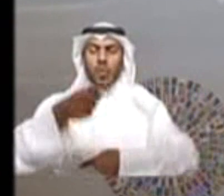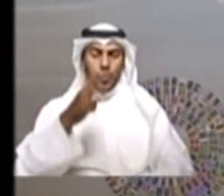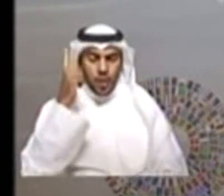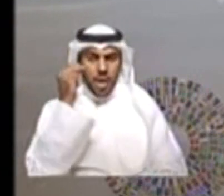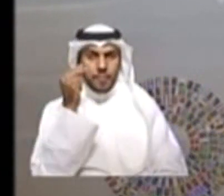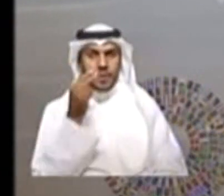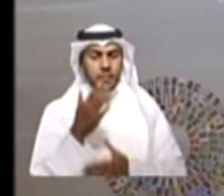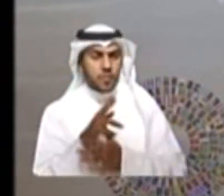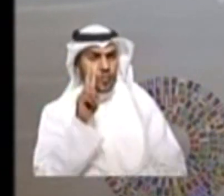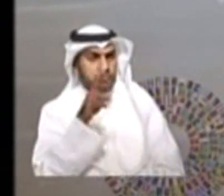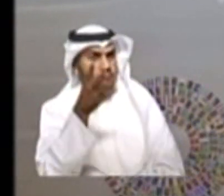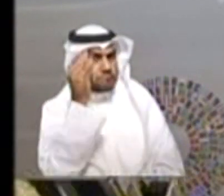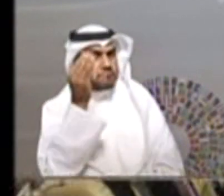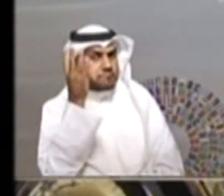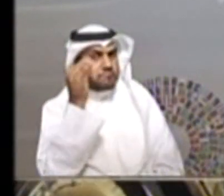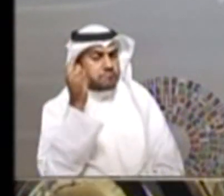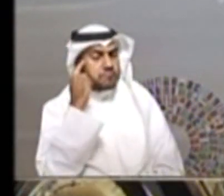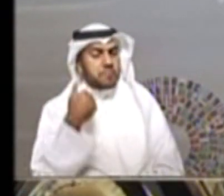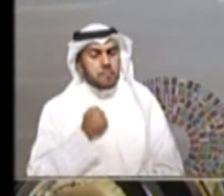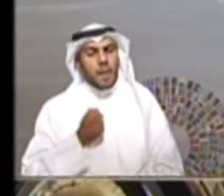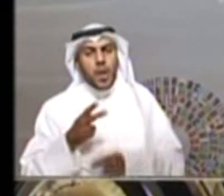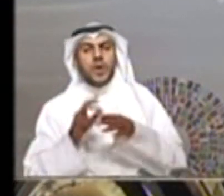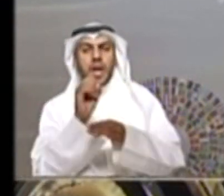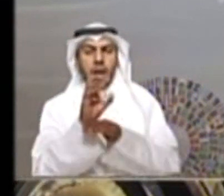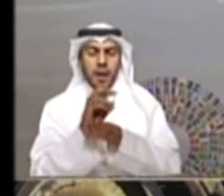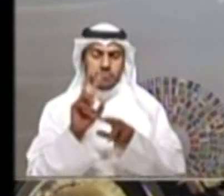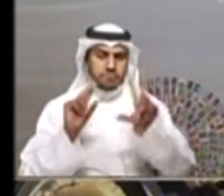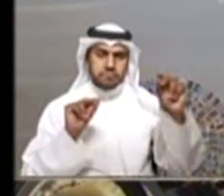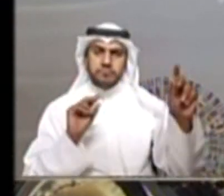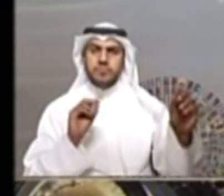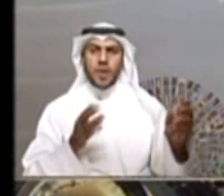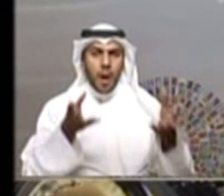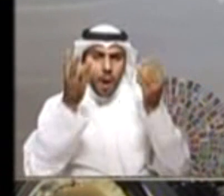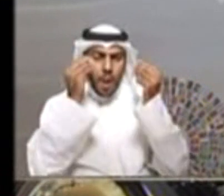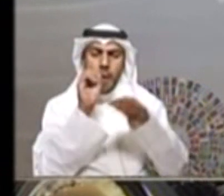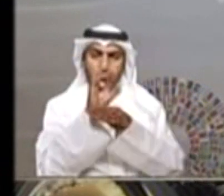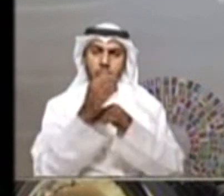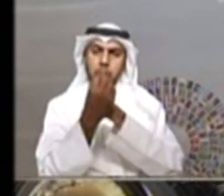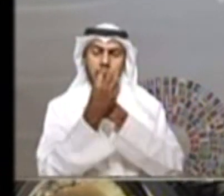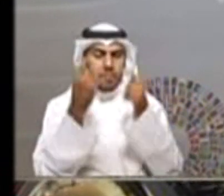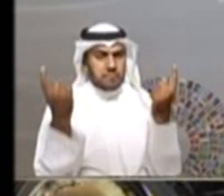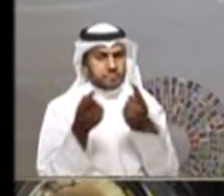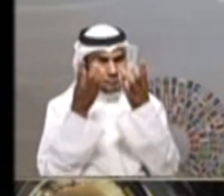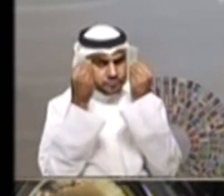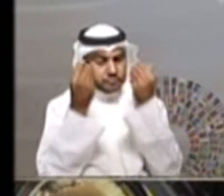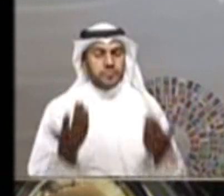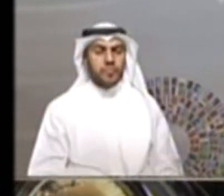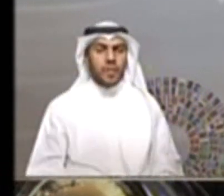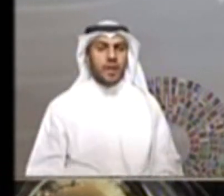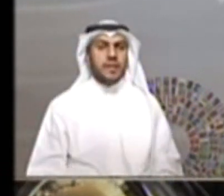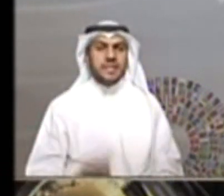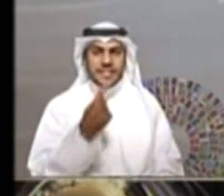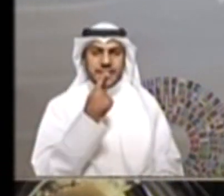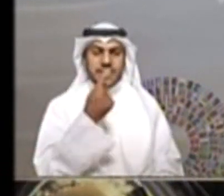تجارب الآخرين وأيضا اطلاع الآخرين على التجارب التي تقوم فيها الكويت. معروف أن البنك الدولي والآي ام اف هذه اجتماعات سنوية